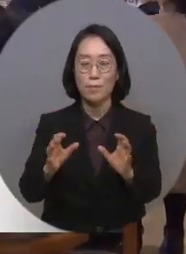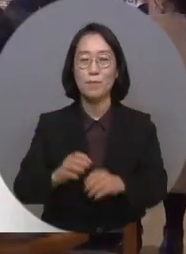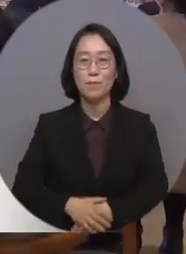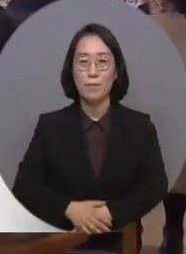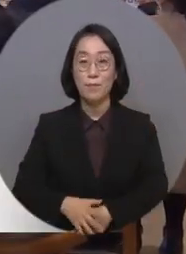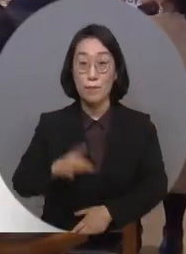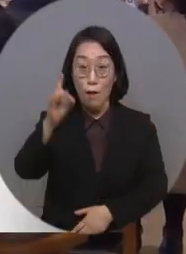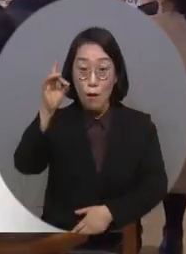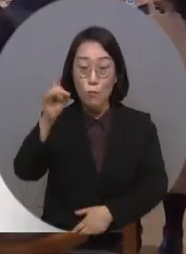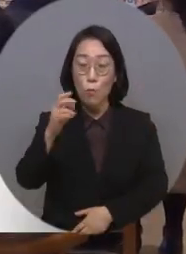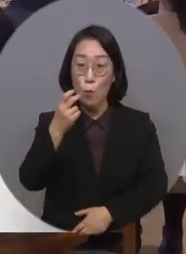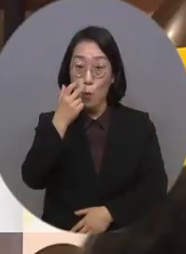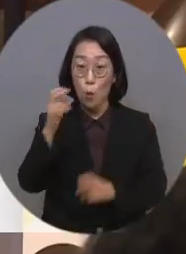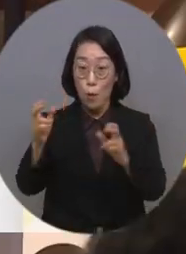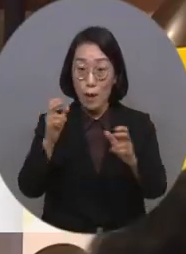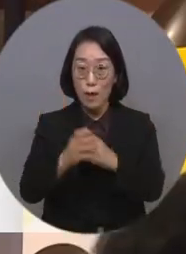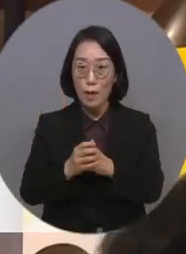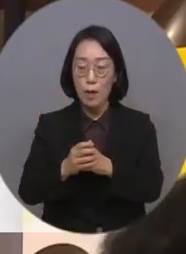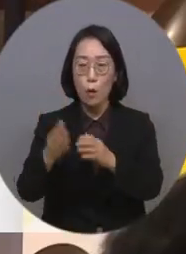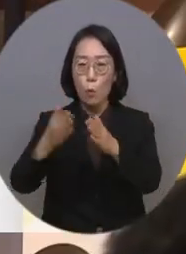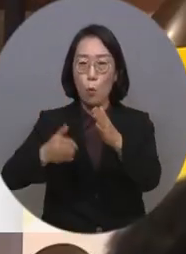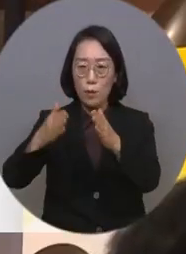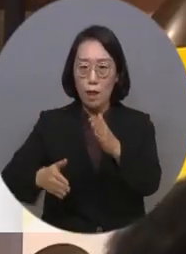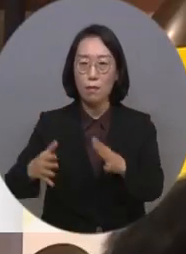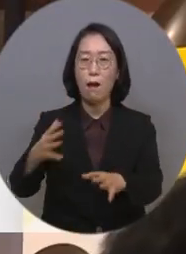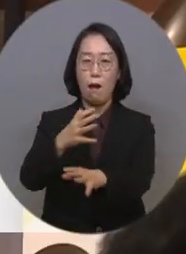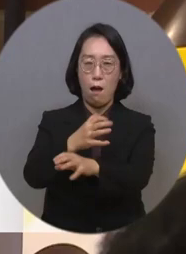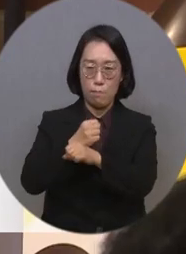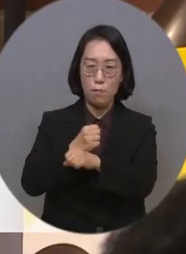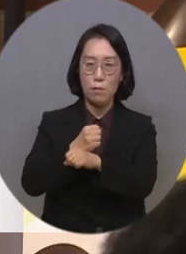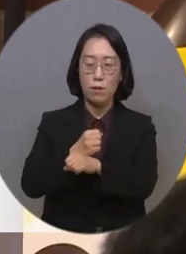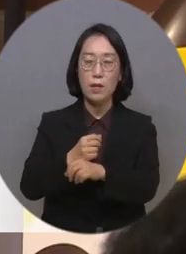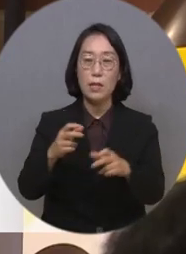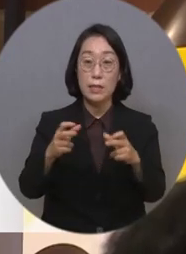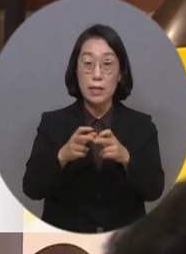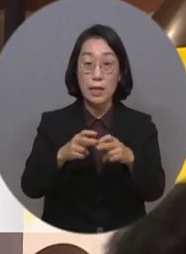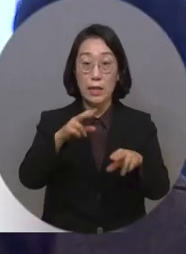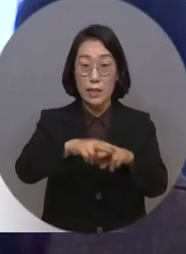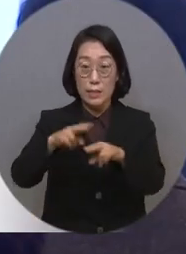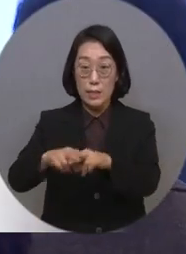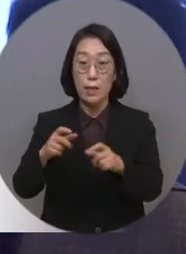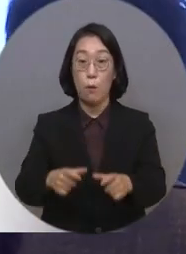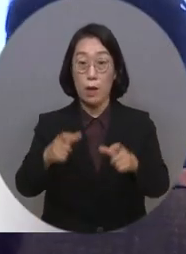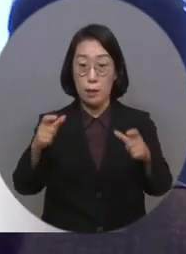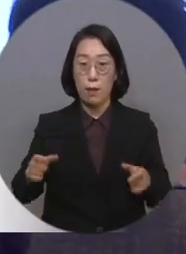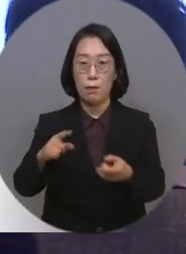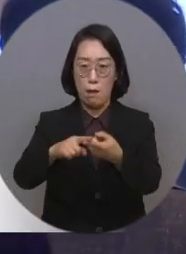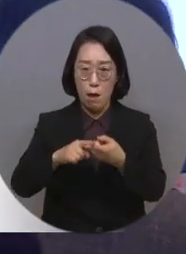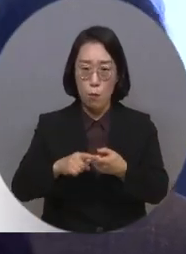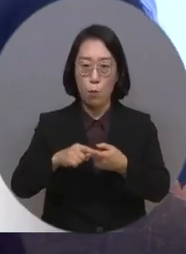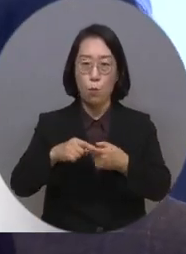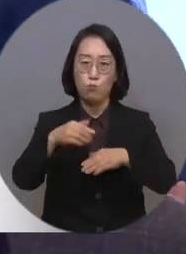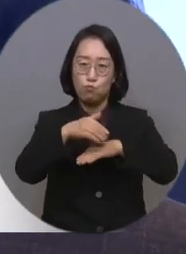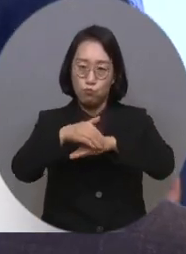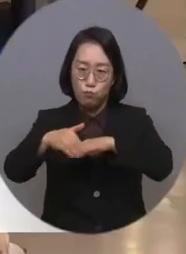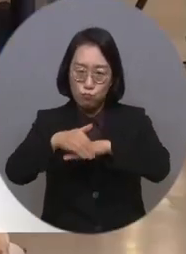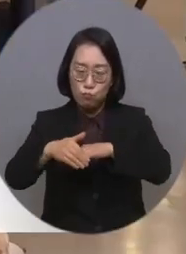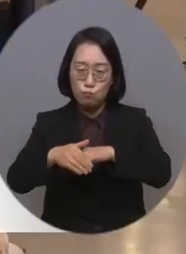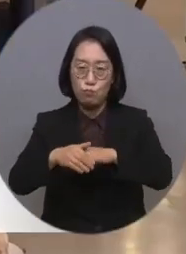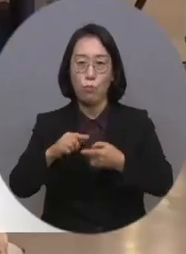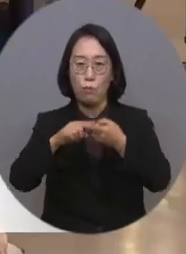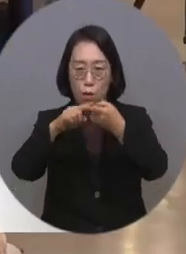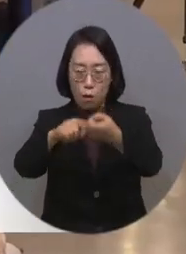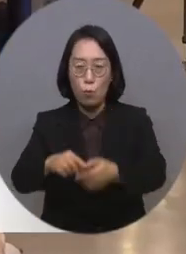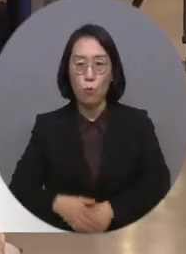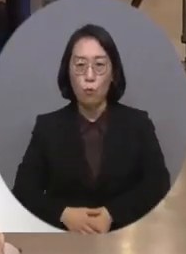코웨이는 한국장애인 고용공단과 협약을 체결하고 장애인 고용 확대 계획을 마련해 이행하고 있습니다. 그 일환으로 지난